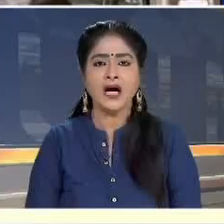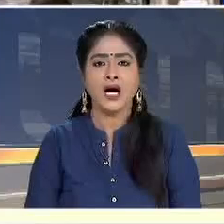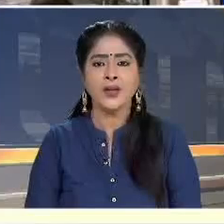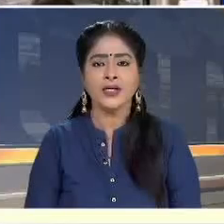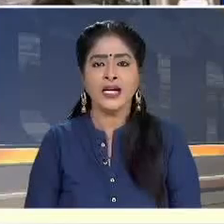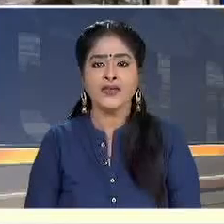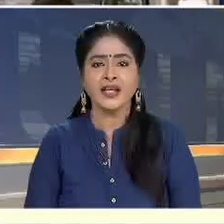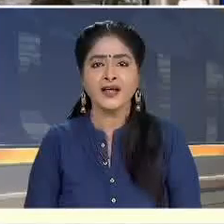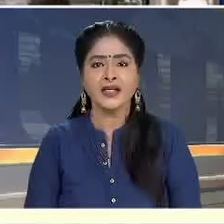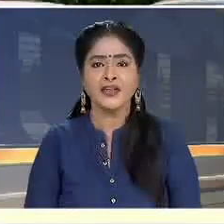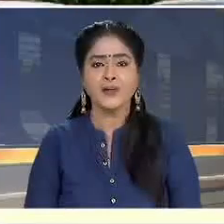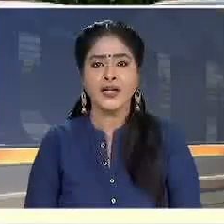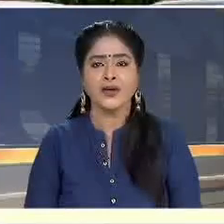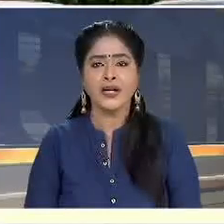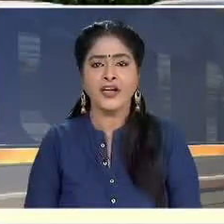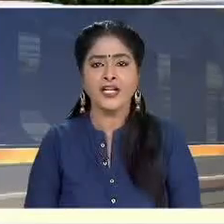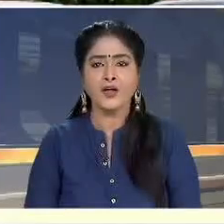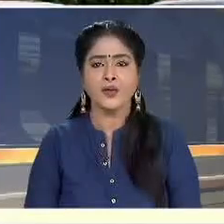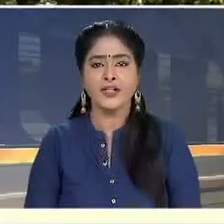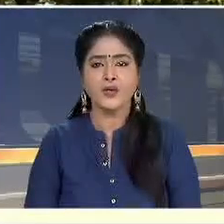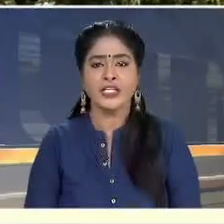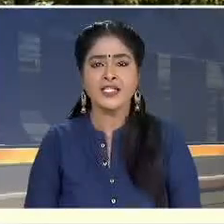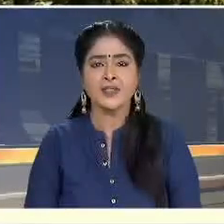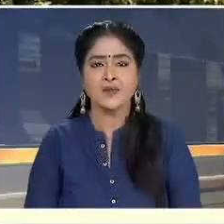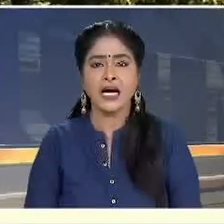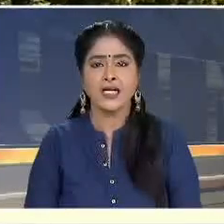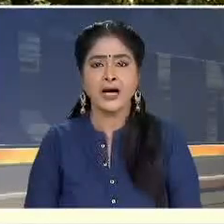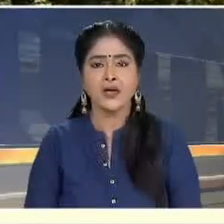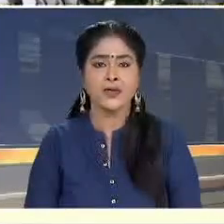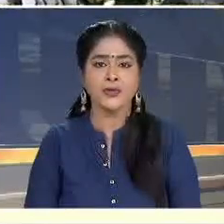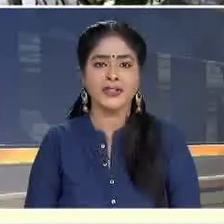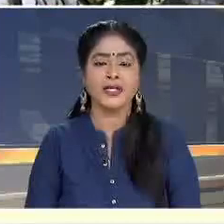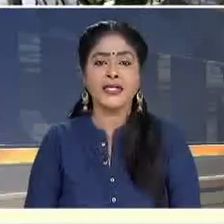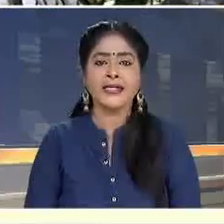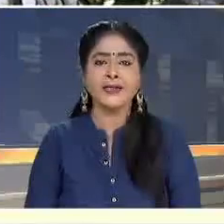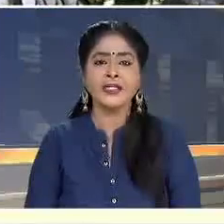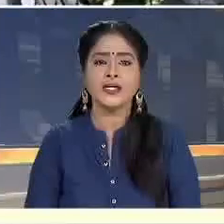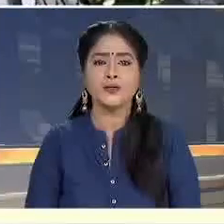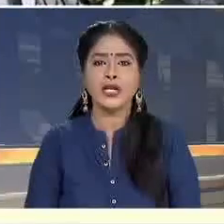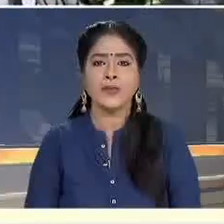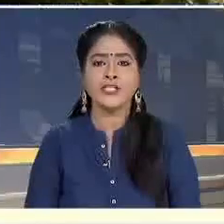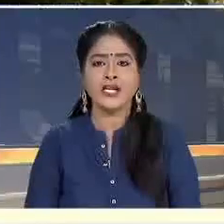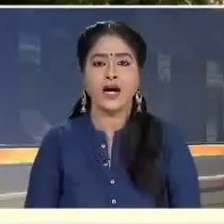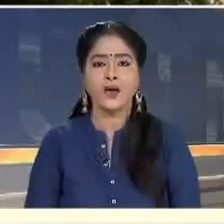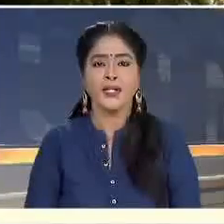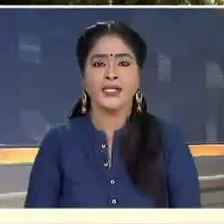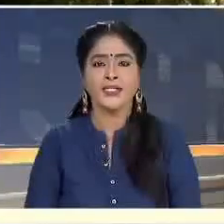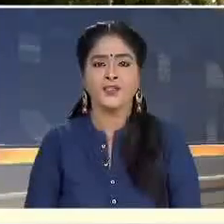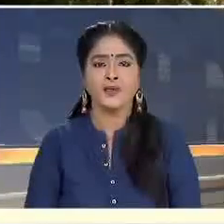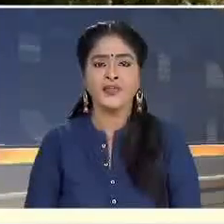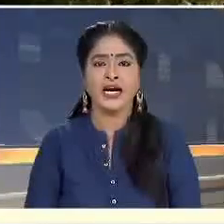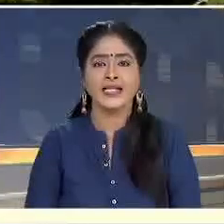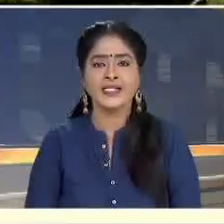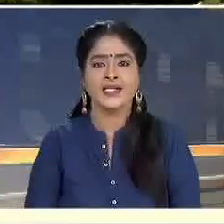மசோதாக்கள் மீது ஆளுநர்கள் நடவடிக்கை எடுக்க விதிமுறை வகுக்க வேண்டியிருக்கும் என்று உச்சநீதிமன்றம் காட்டமாக கூறியுள்ளது. நீதிபதிகள் முதலமைச்சரை ஆளுநர்